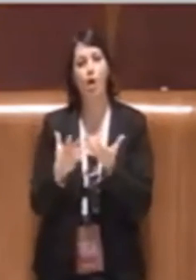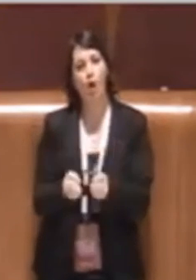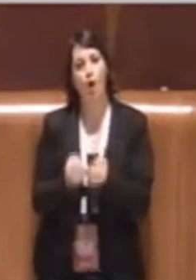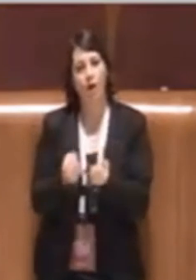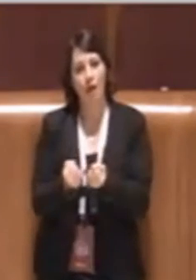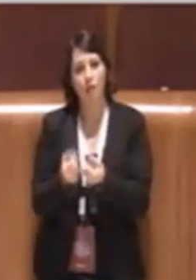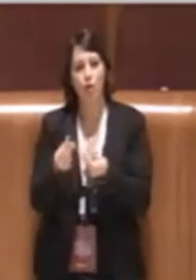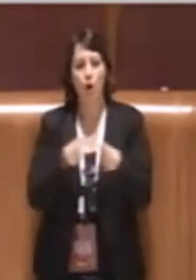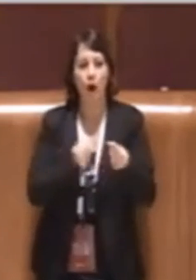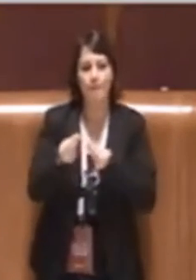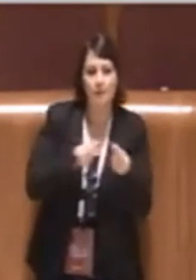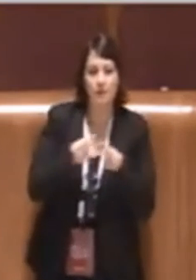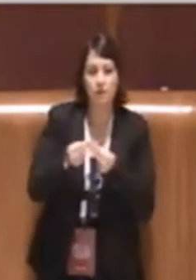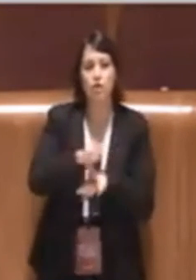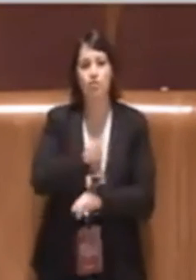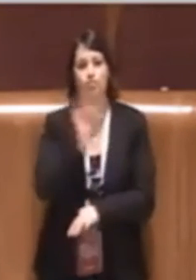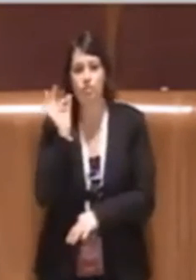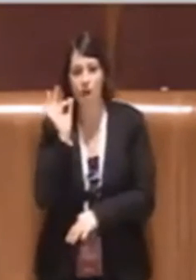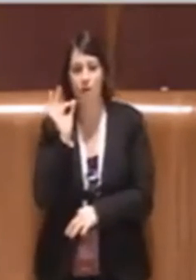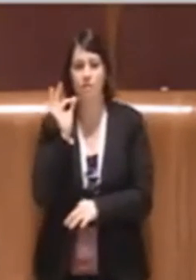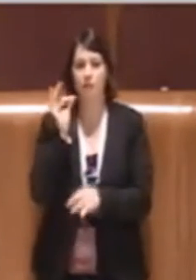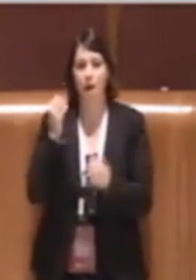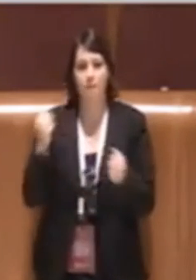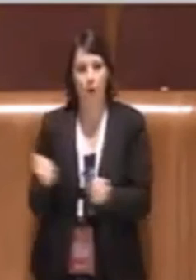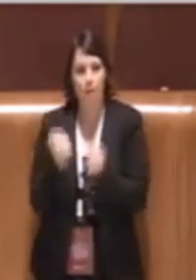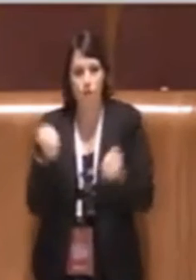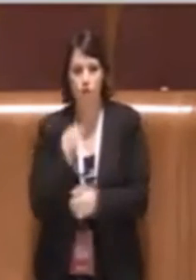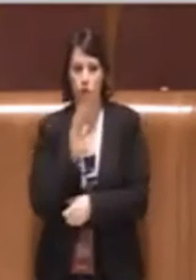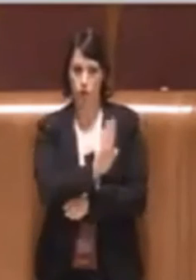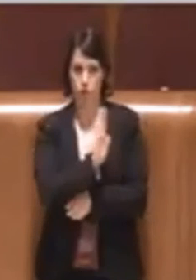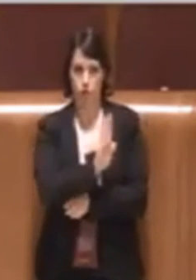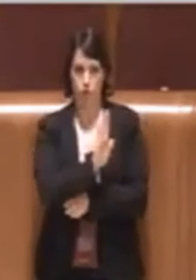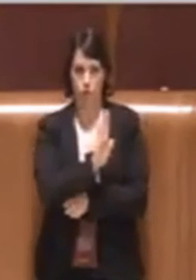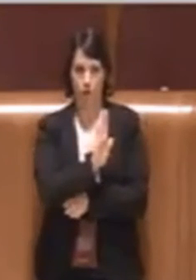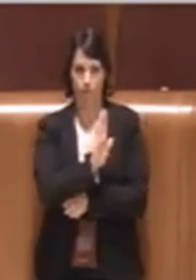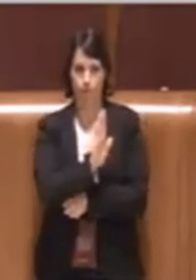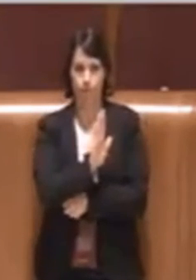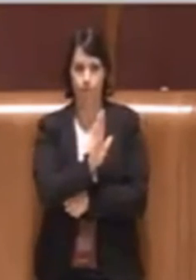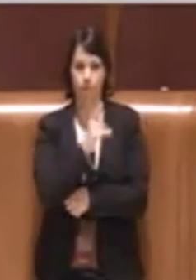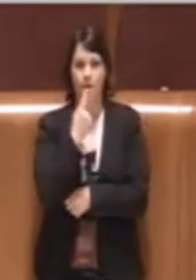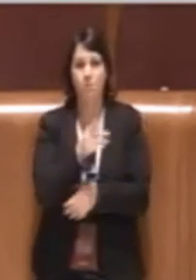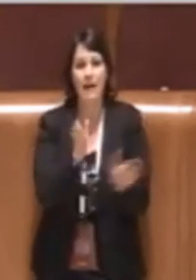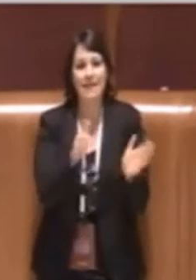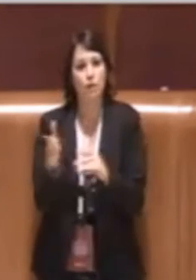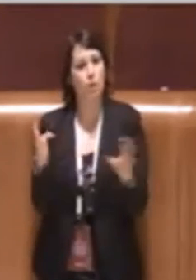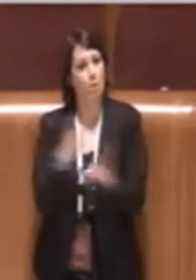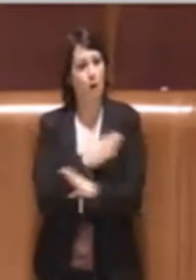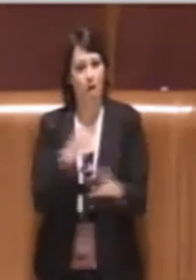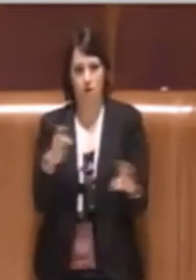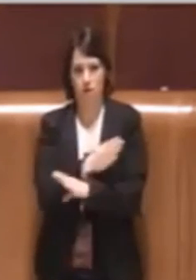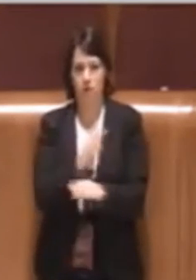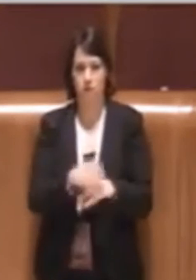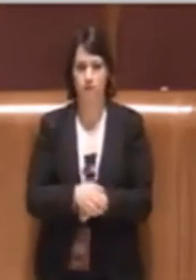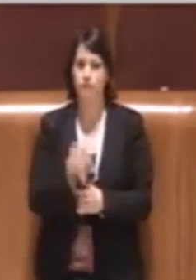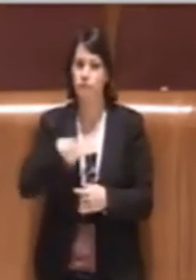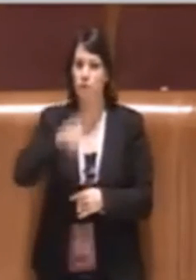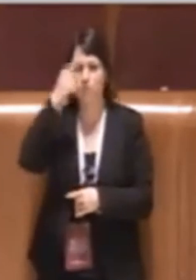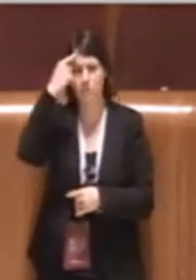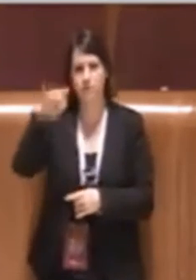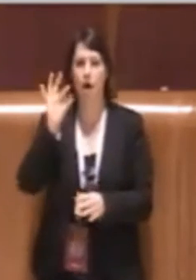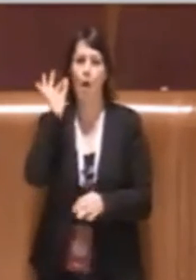e le scelte e in tutti i settori dell'amministrazione sappiamo quanto questo obiettivo possa essere